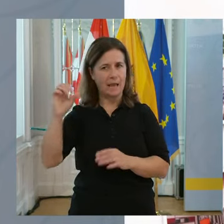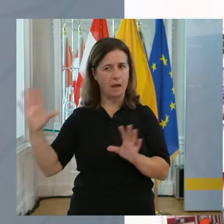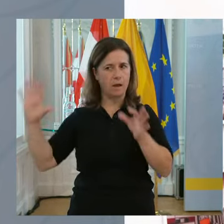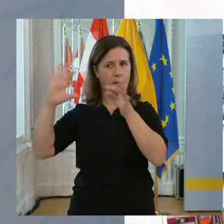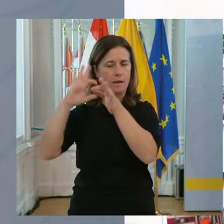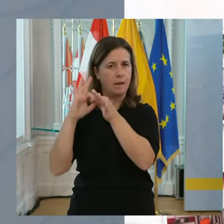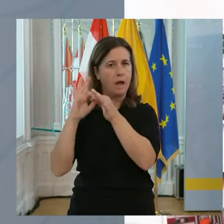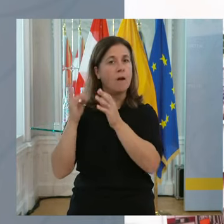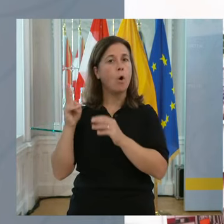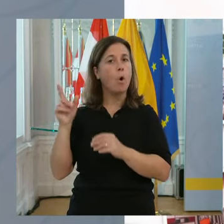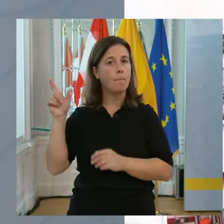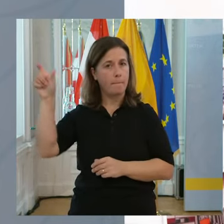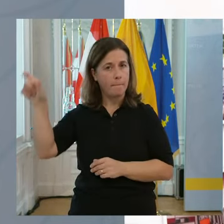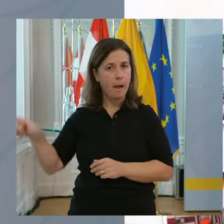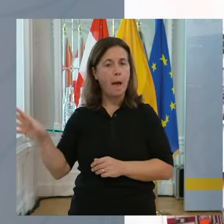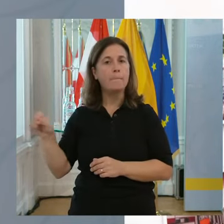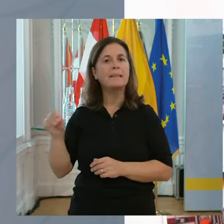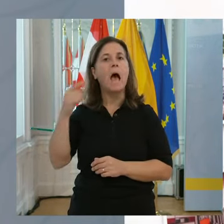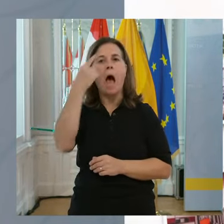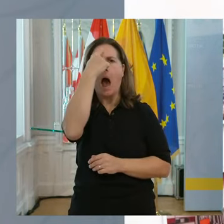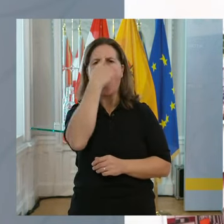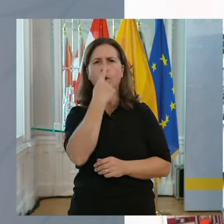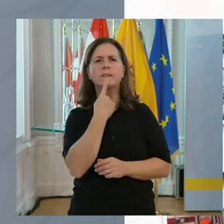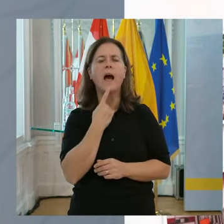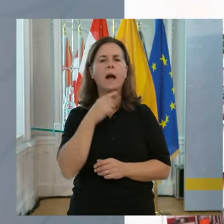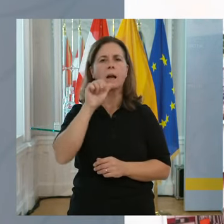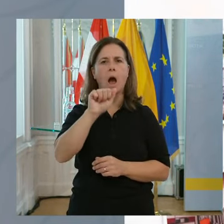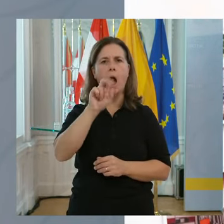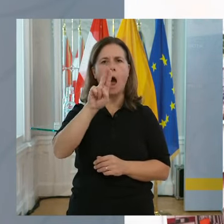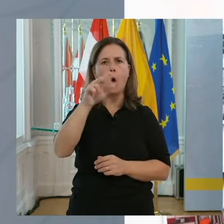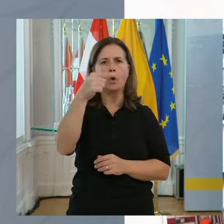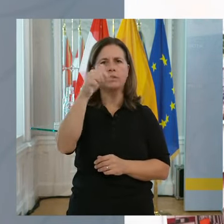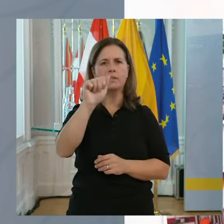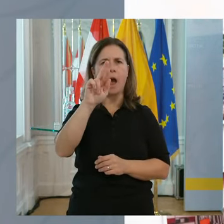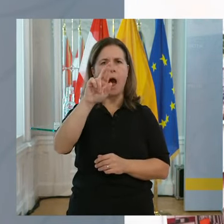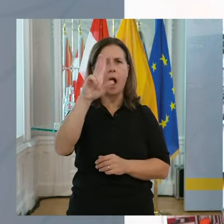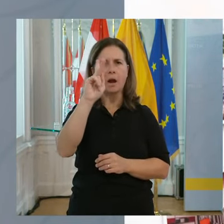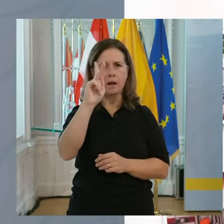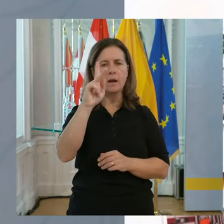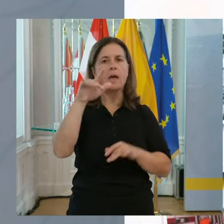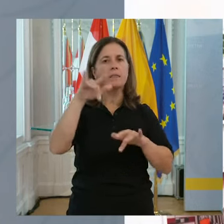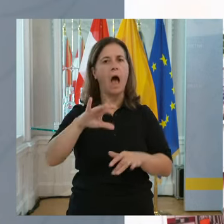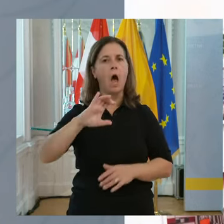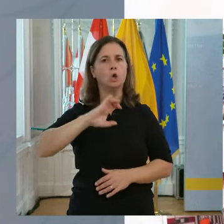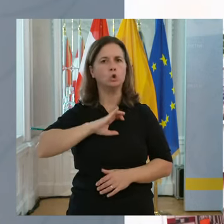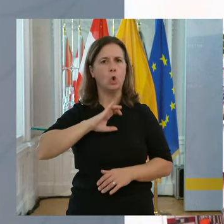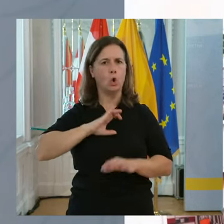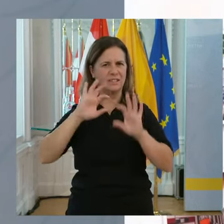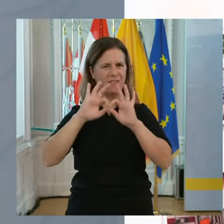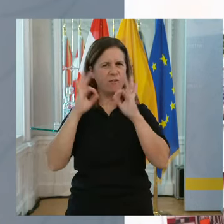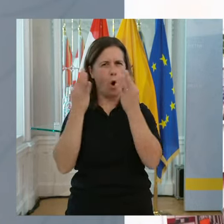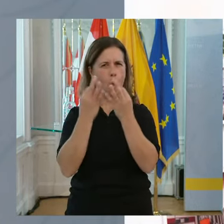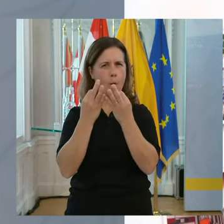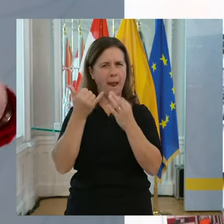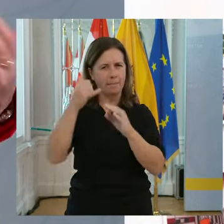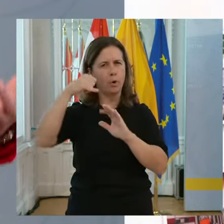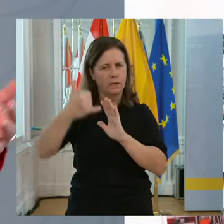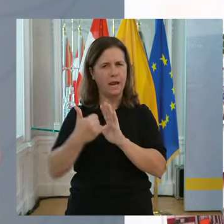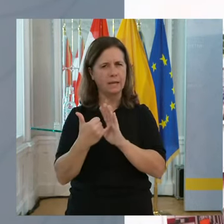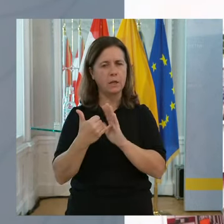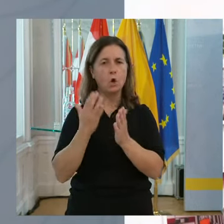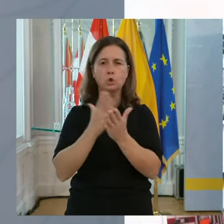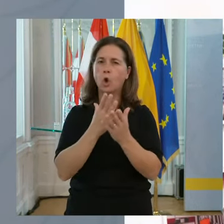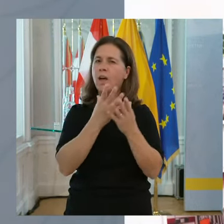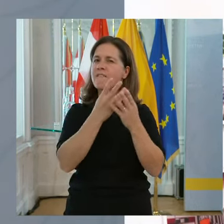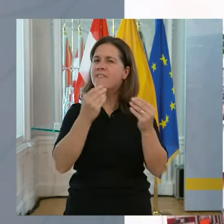weil wir haben über Autark das sogenannte Chancenforum schon seit vielen Jahren